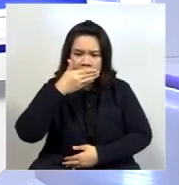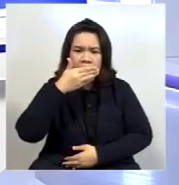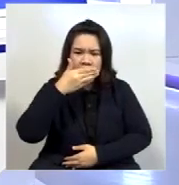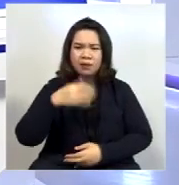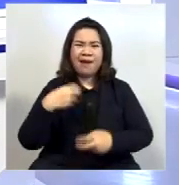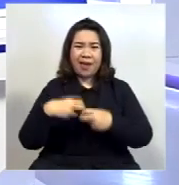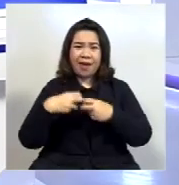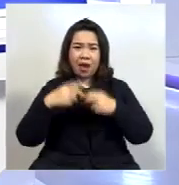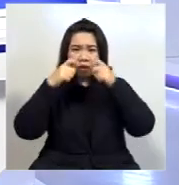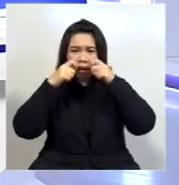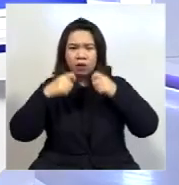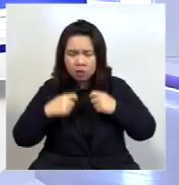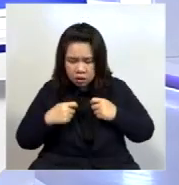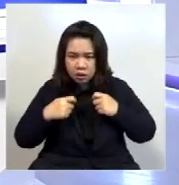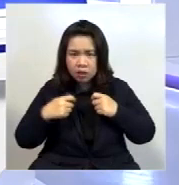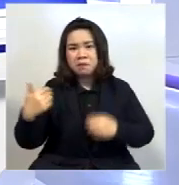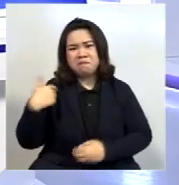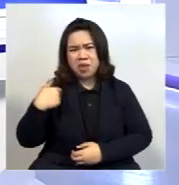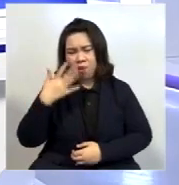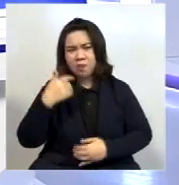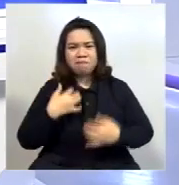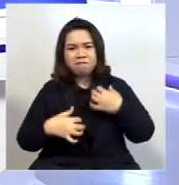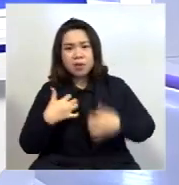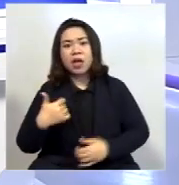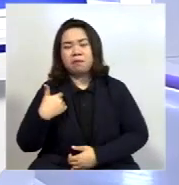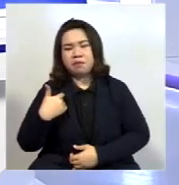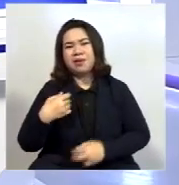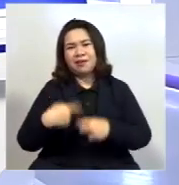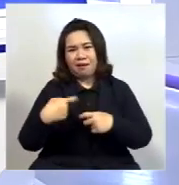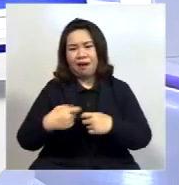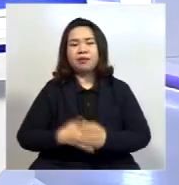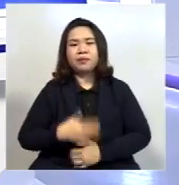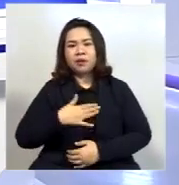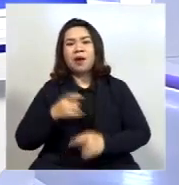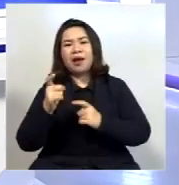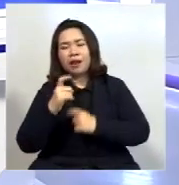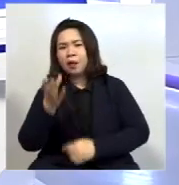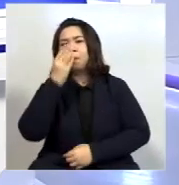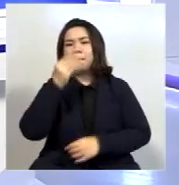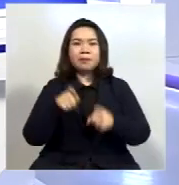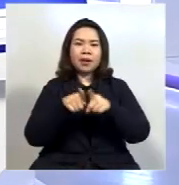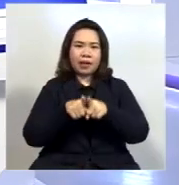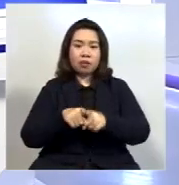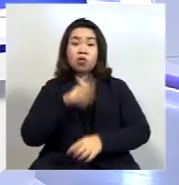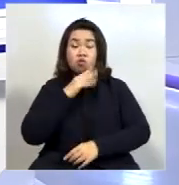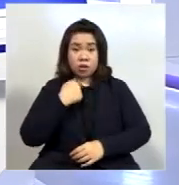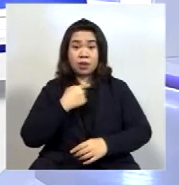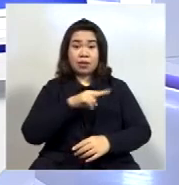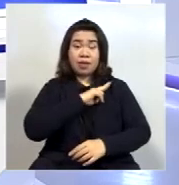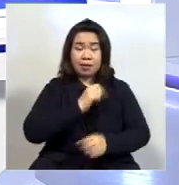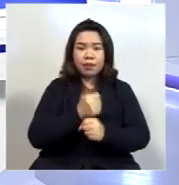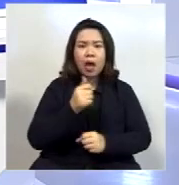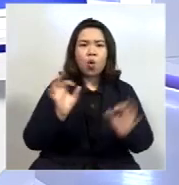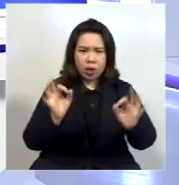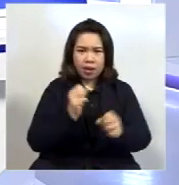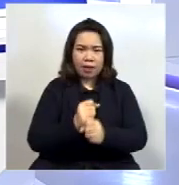ที่เราจะแกะออกมาแล้วไม่ใส่เพราะว่าเรารู้สึกว่าเราอึดอัดเราหายใจลำบากมันก็กลายเป็นว่าเราต้องไปเสี่ยงกับเชื้ออีกเราทำเองได้ก็ทำนี่ยังเคยคิ